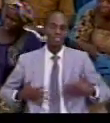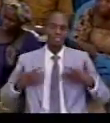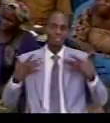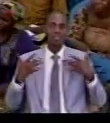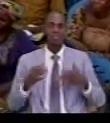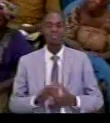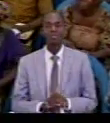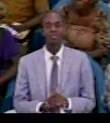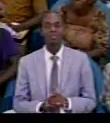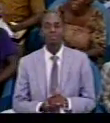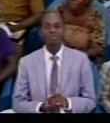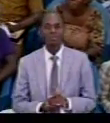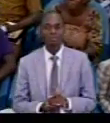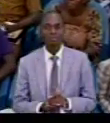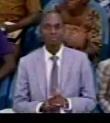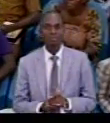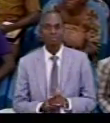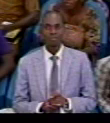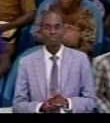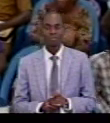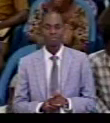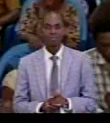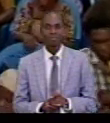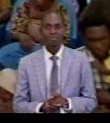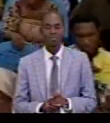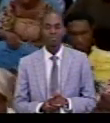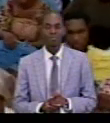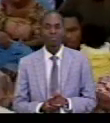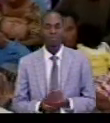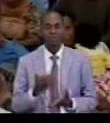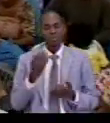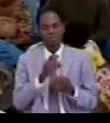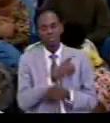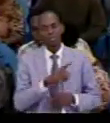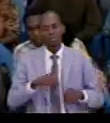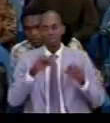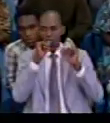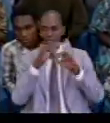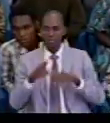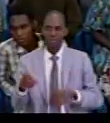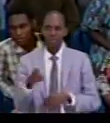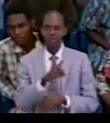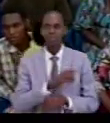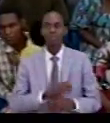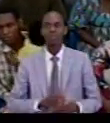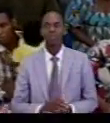Que le Seigneur vous bénisse. May the Lord bless you.